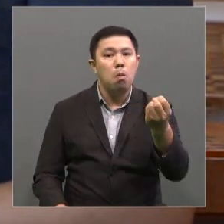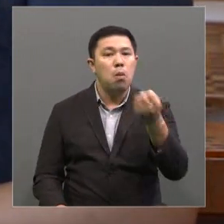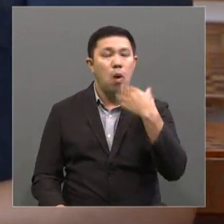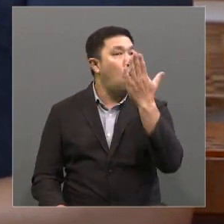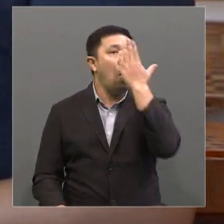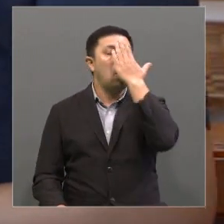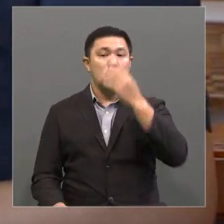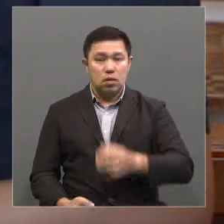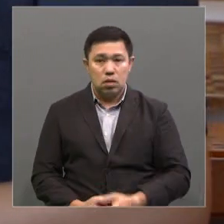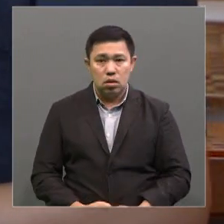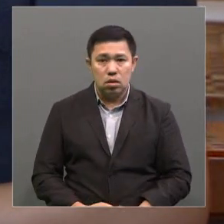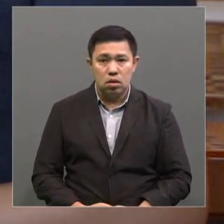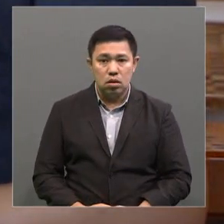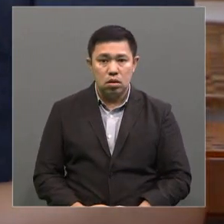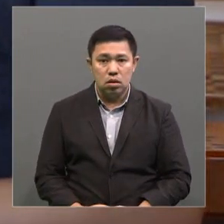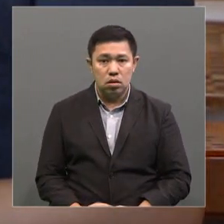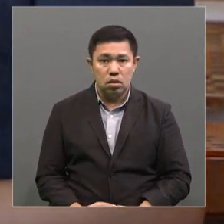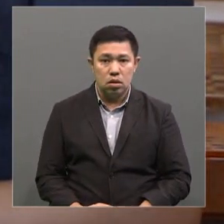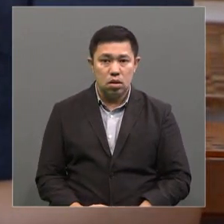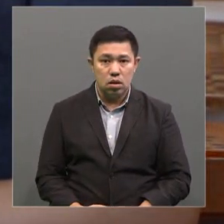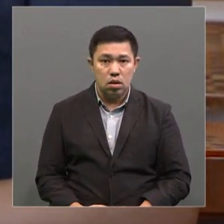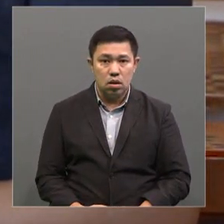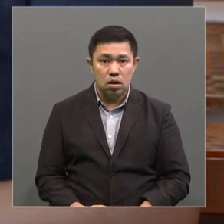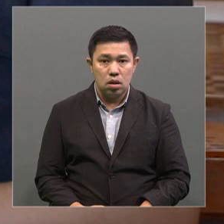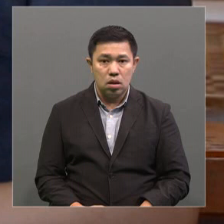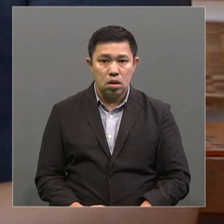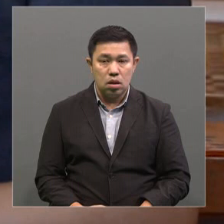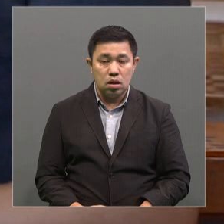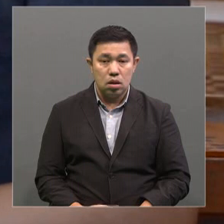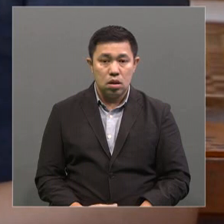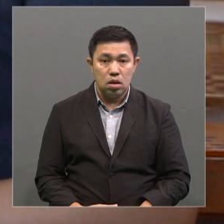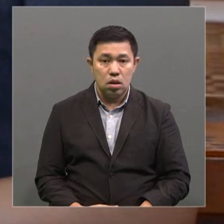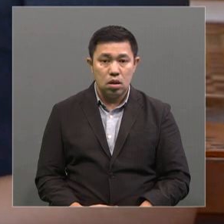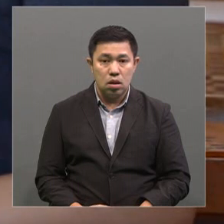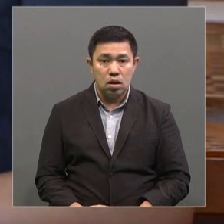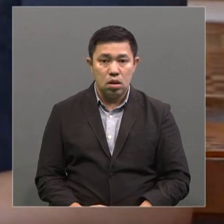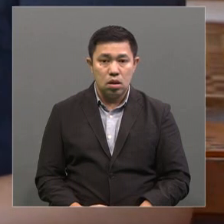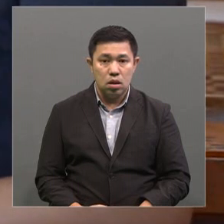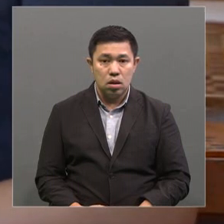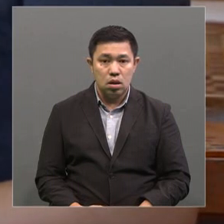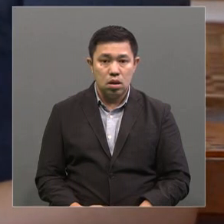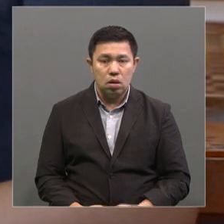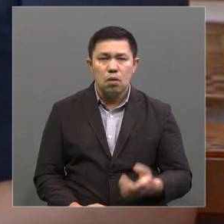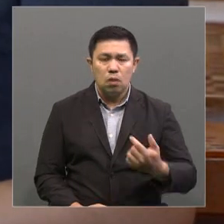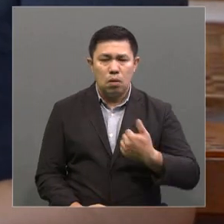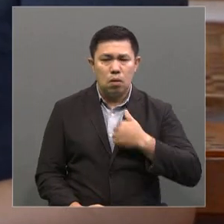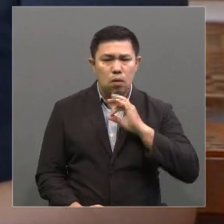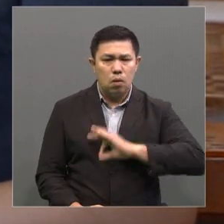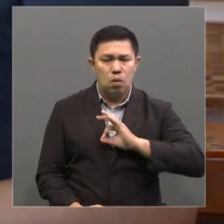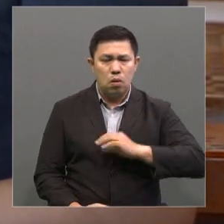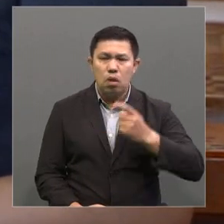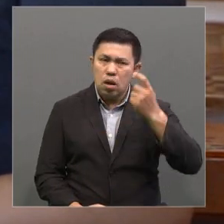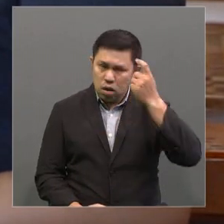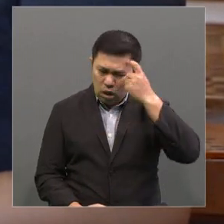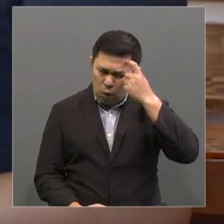มันมันไม่ใช่ว่ามันเป็นแบบว่าในใจก็คิด